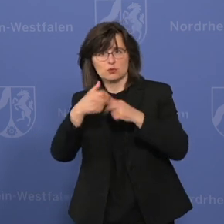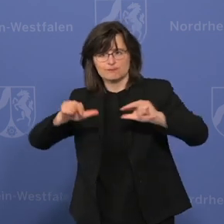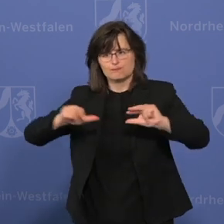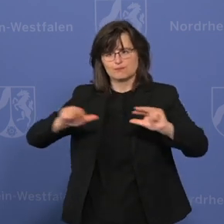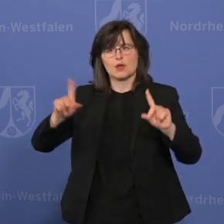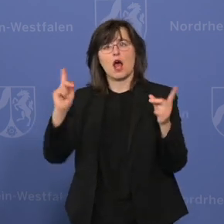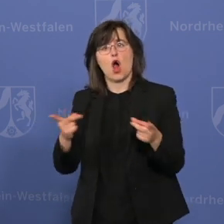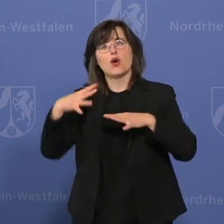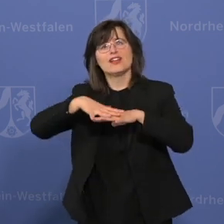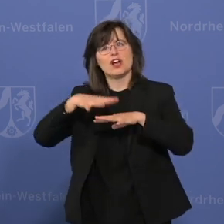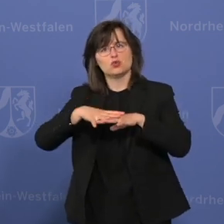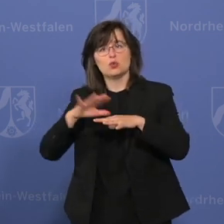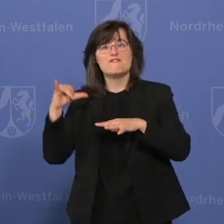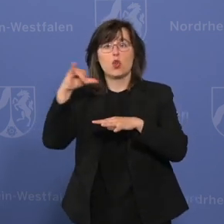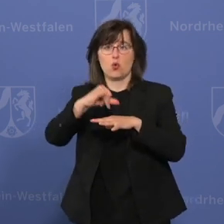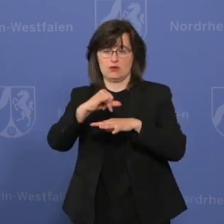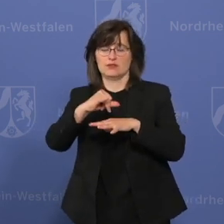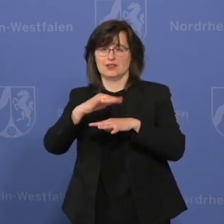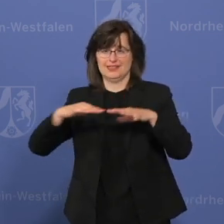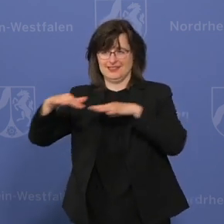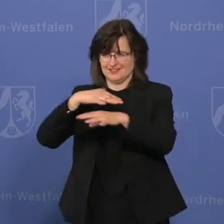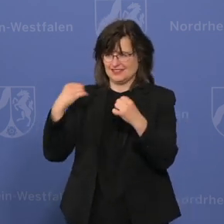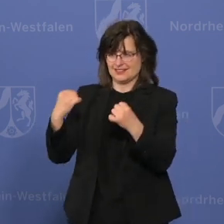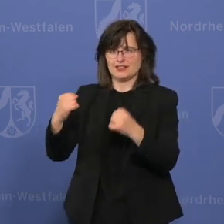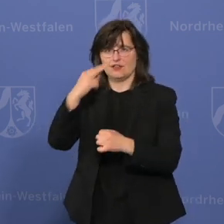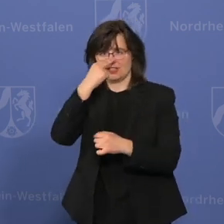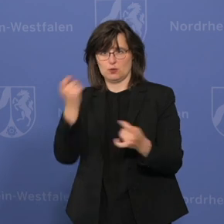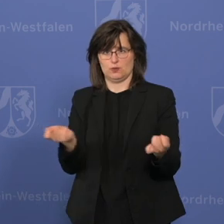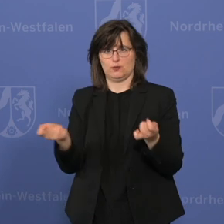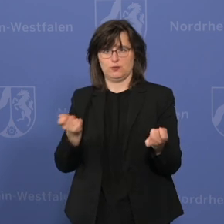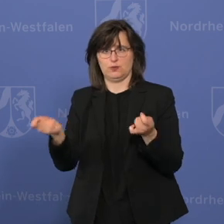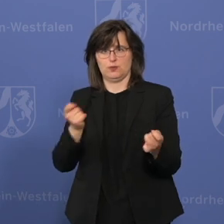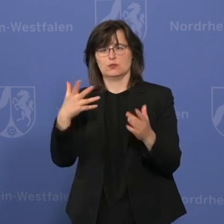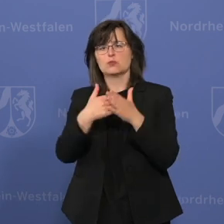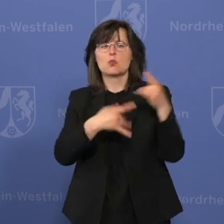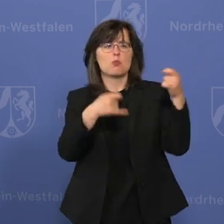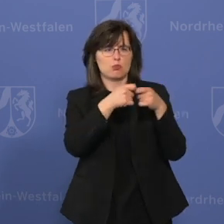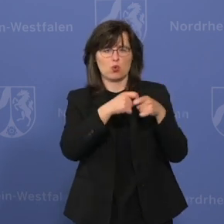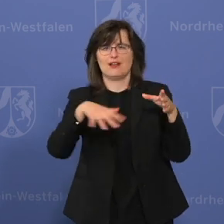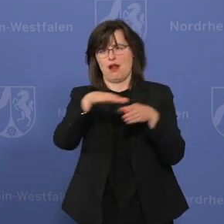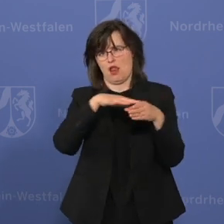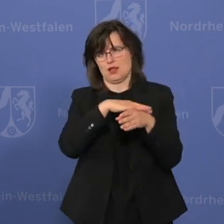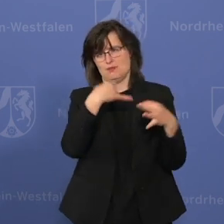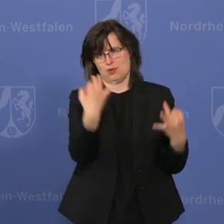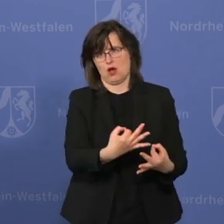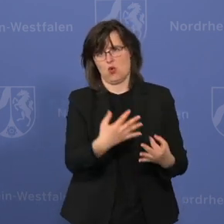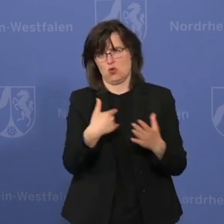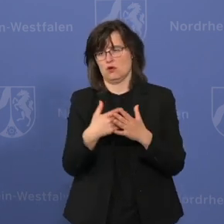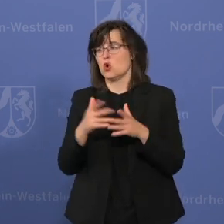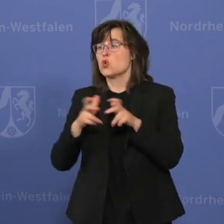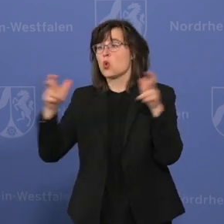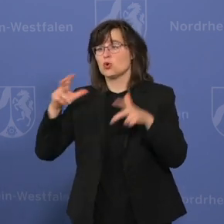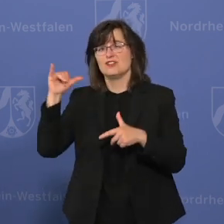der Infrastruktur, der Fluginfrastruktur anbetrifft. Hier sind Bund und Länder sicherlich gefordert. Bei den großen Flughäfen sehe ich auch